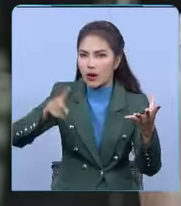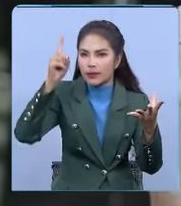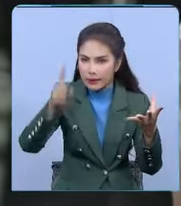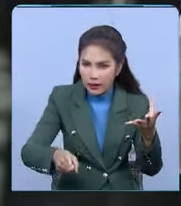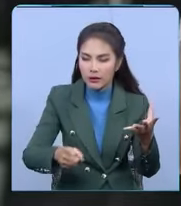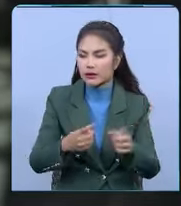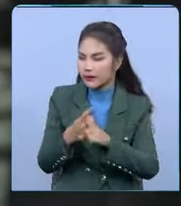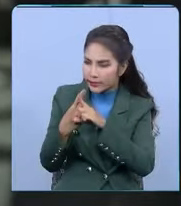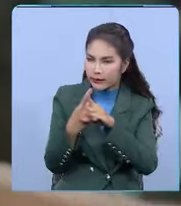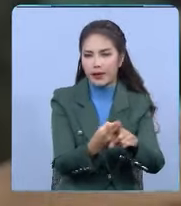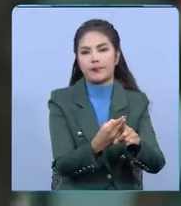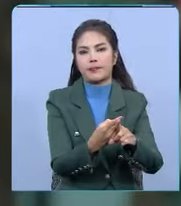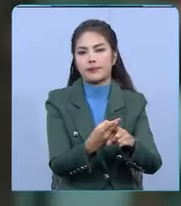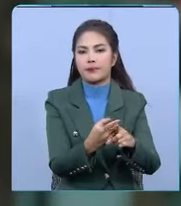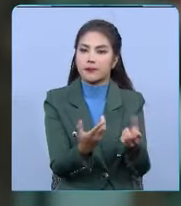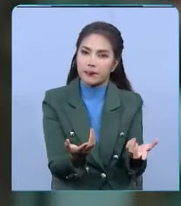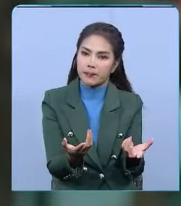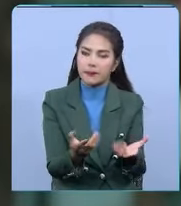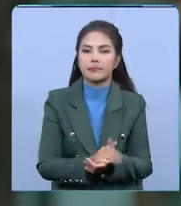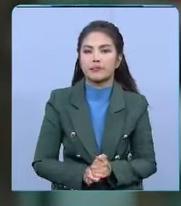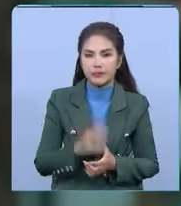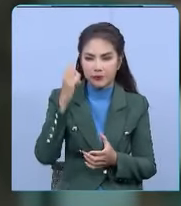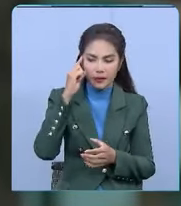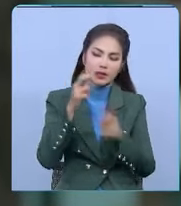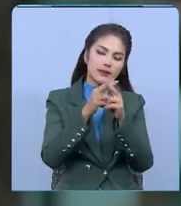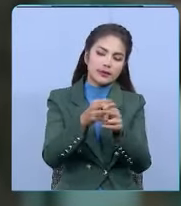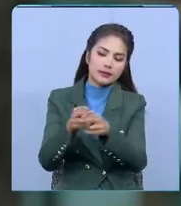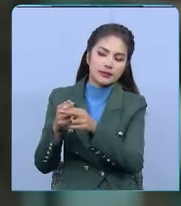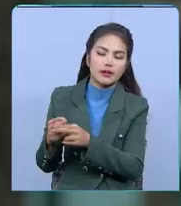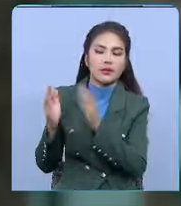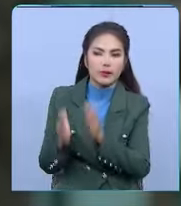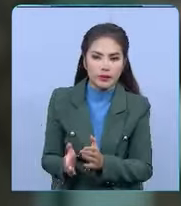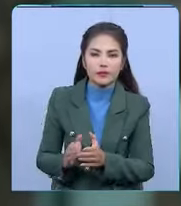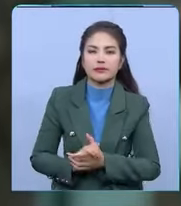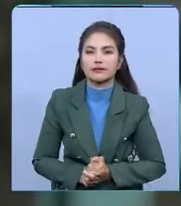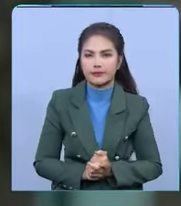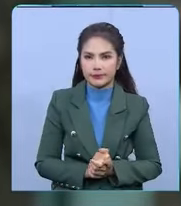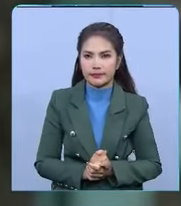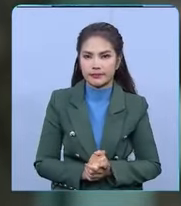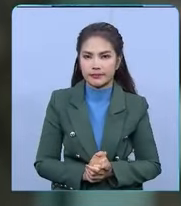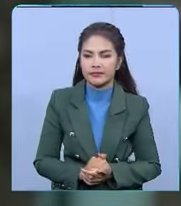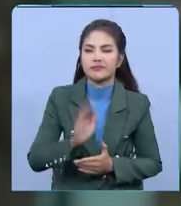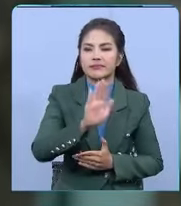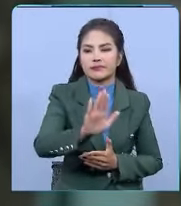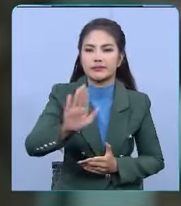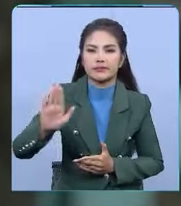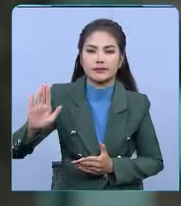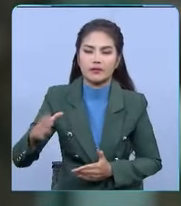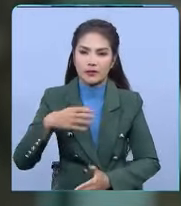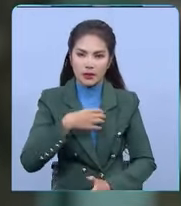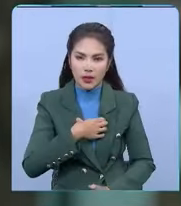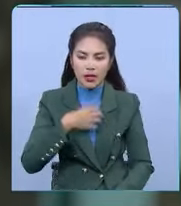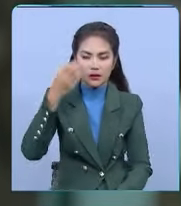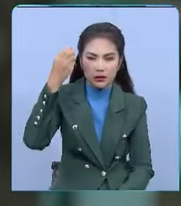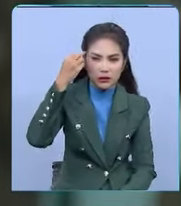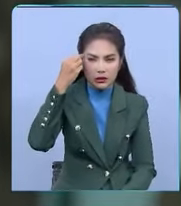ามพรรคที่ได้มากที่สุด อันนี้เป็นความคิดของคนบางคนนะครับแต่ว่าเป็นเรื่องสิทธิของสว.ที่เขาจะต้องคิดเขาจ